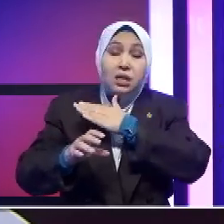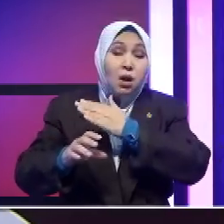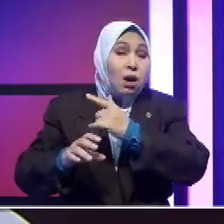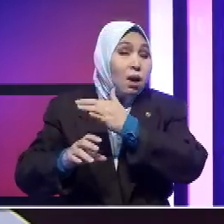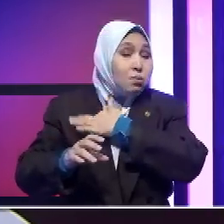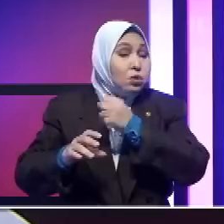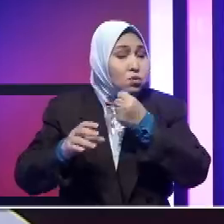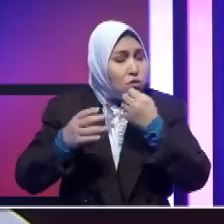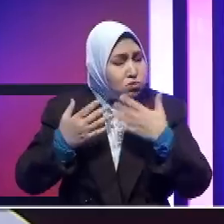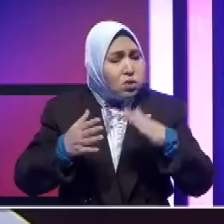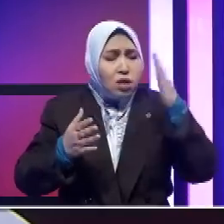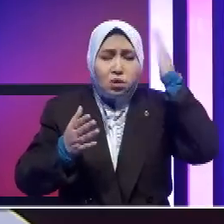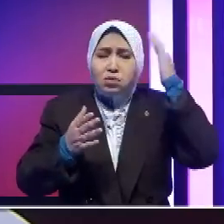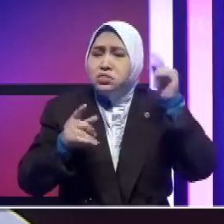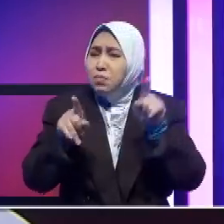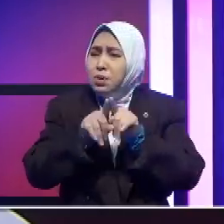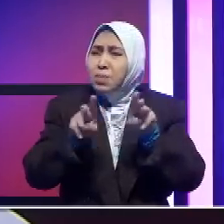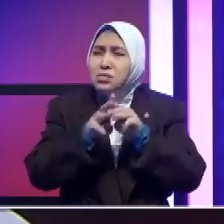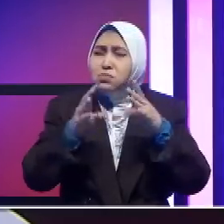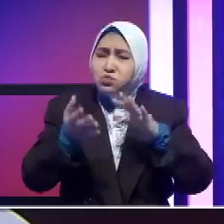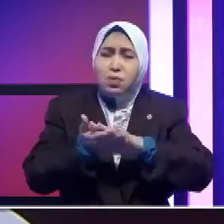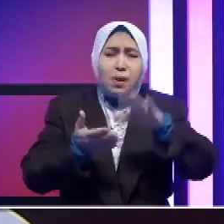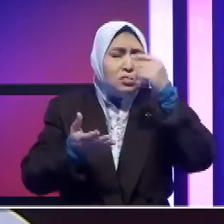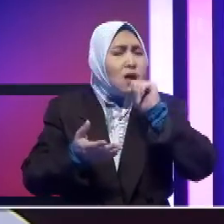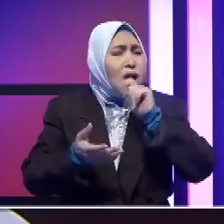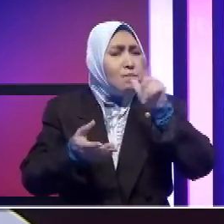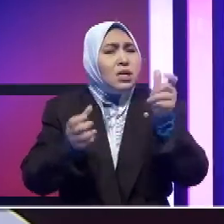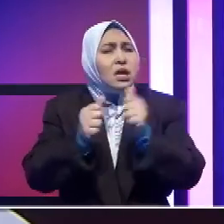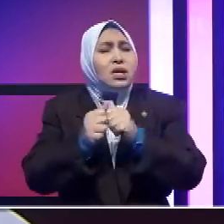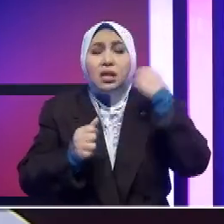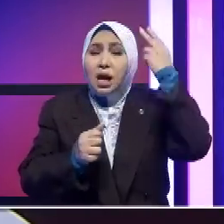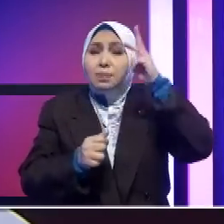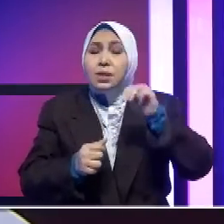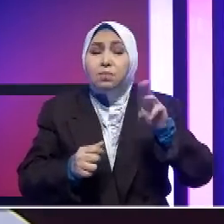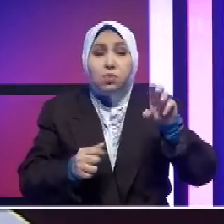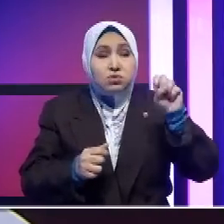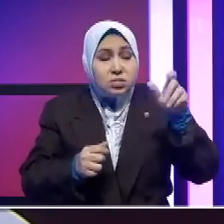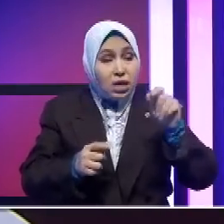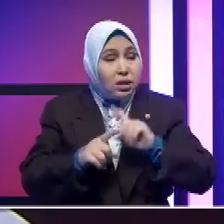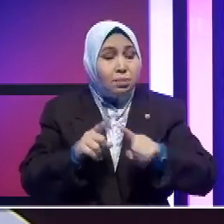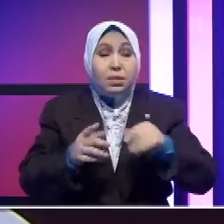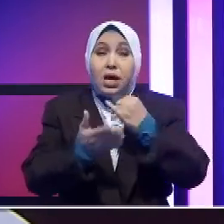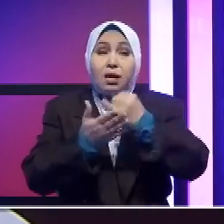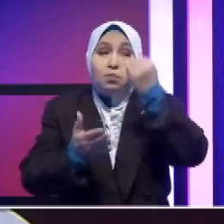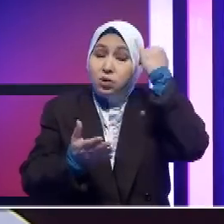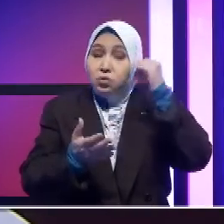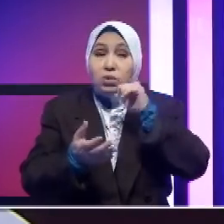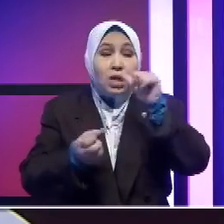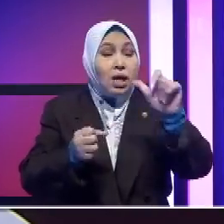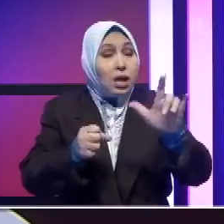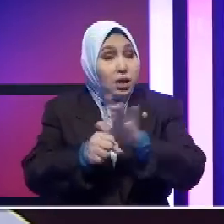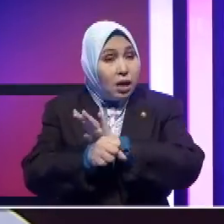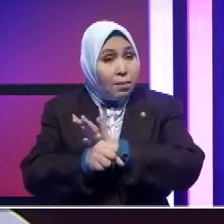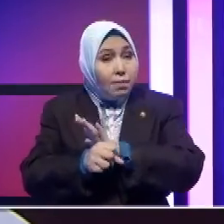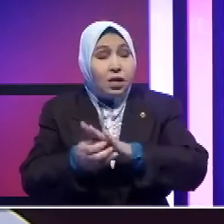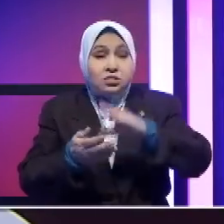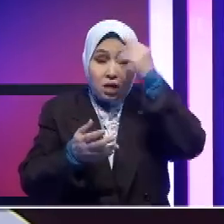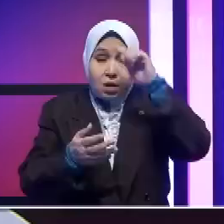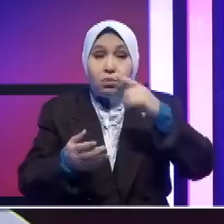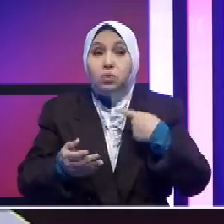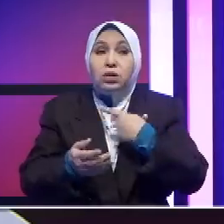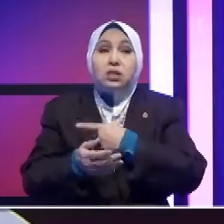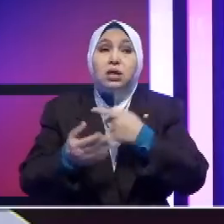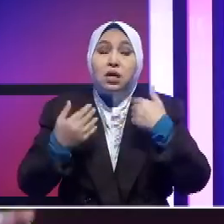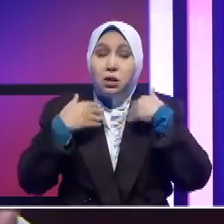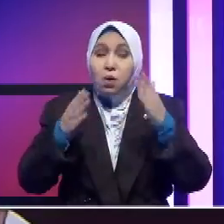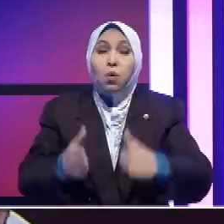dah belajar lama dengan Nabi Musa, ya, tetapi sebenarnya ilmunya tidaklah sempurna. Pelajaran untuk kita,